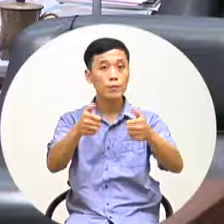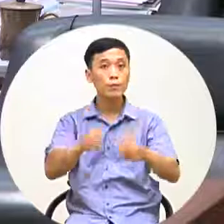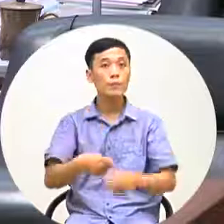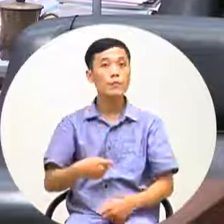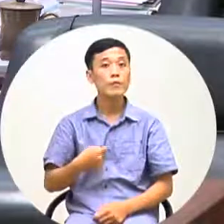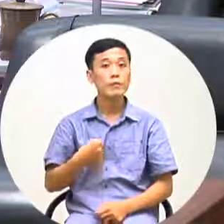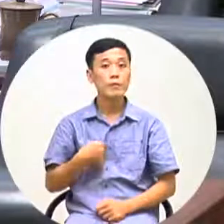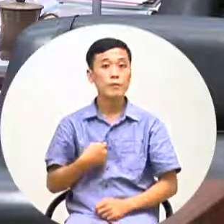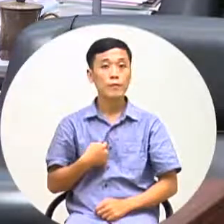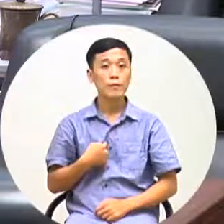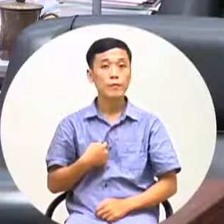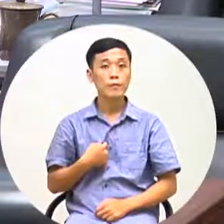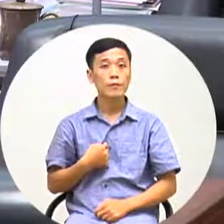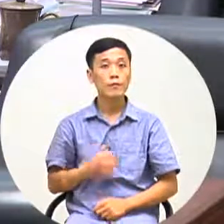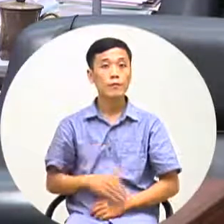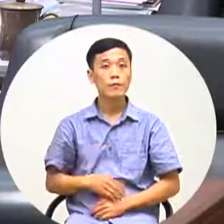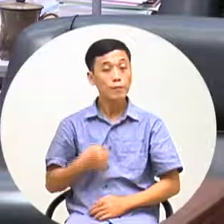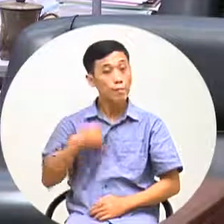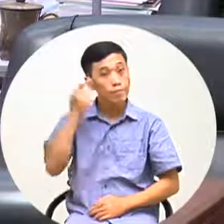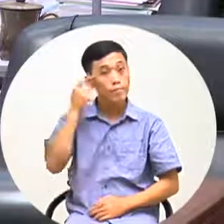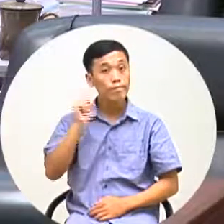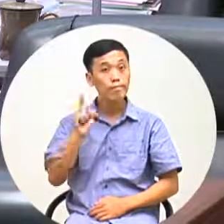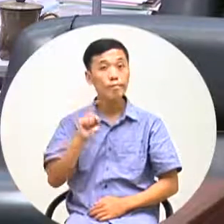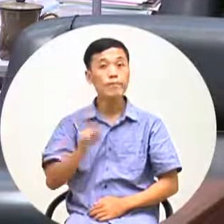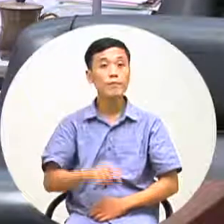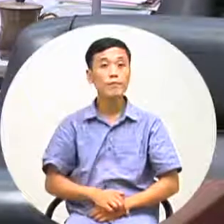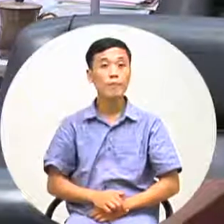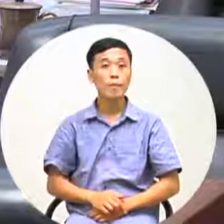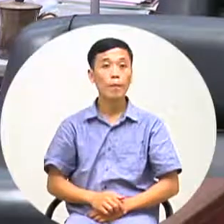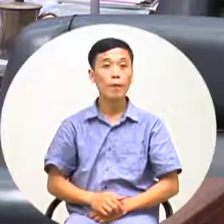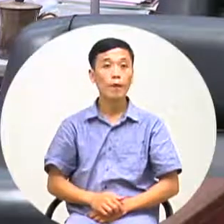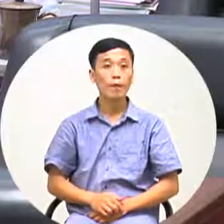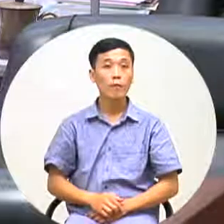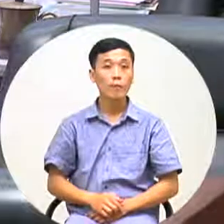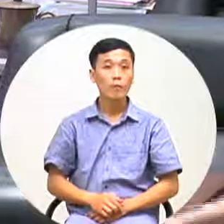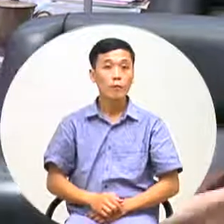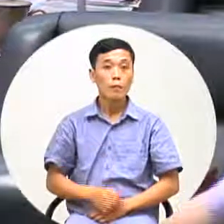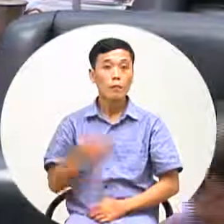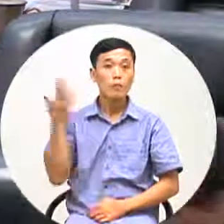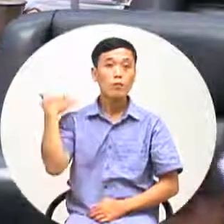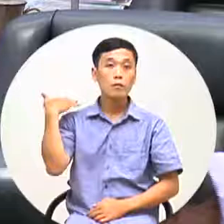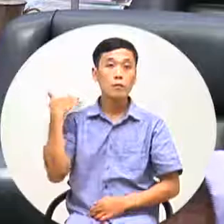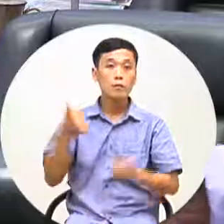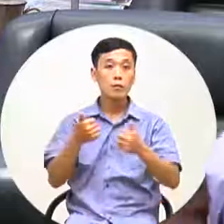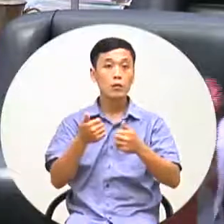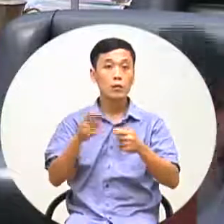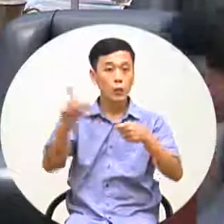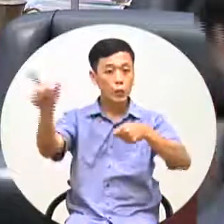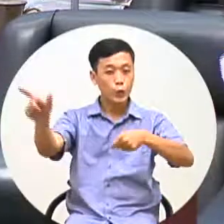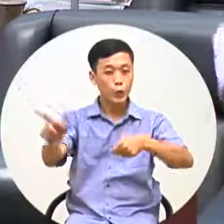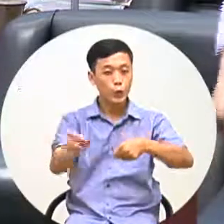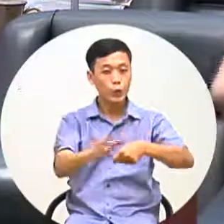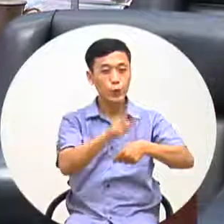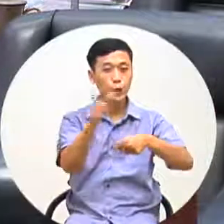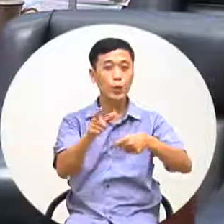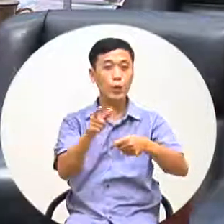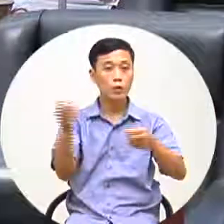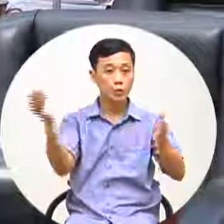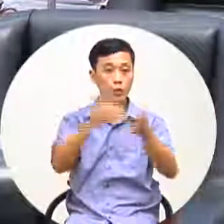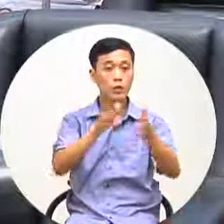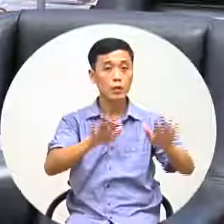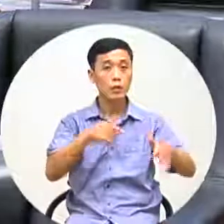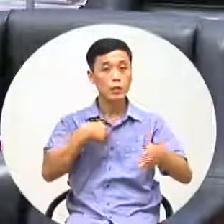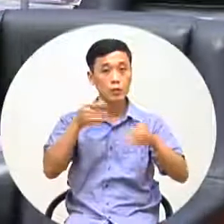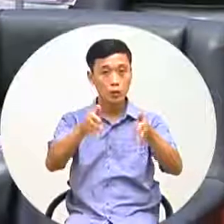我想哦，从那个上一次的台风天到现在，我们对于树的要求其实是越来越